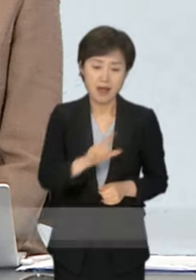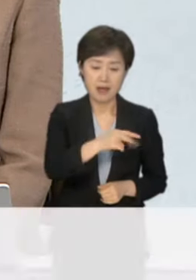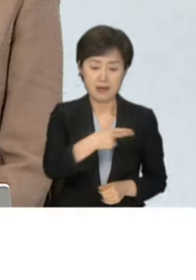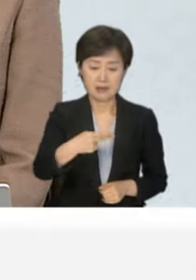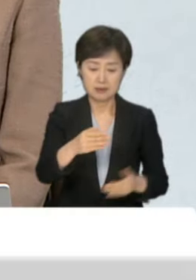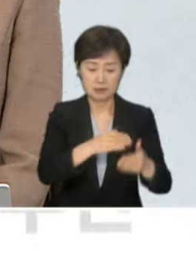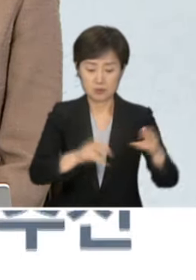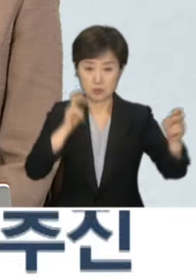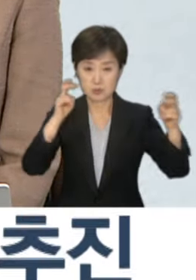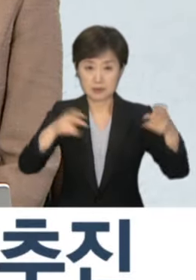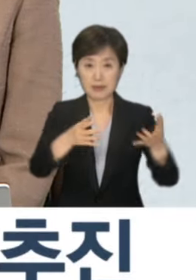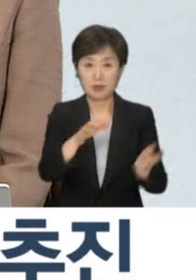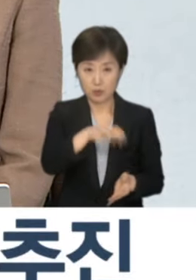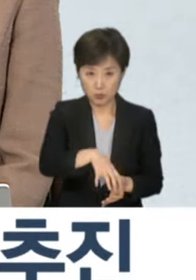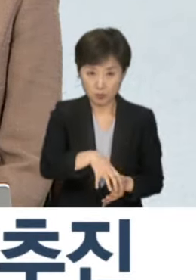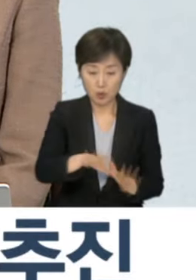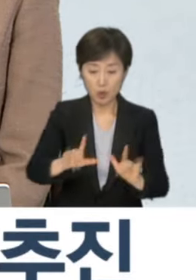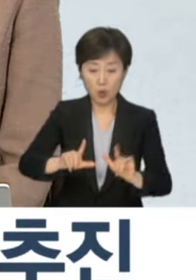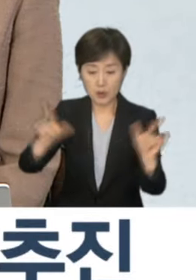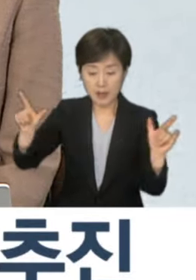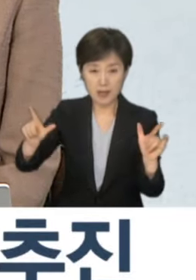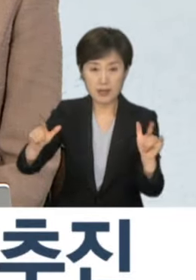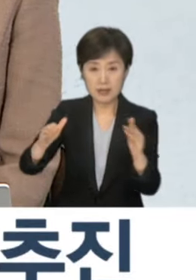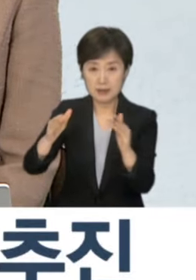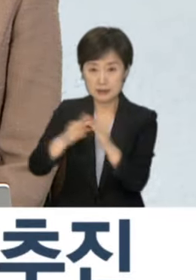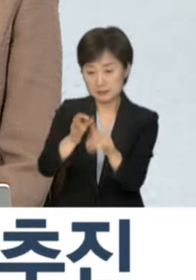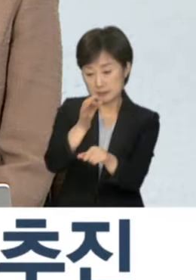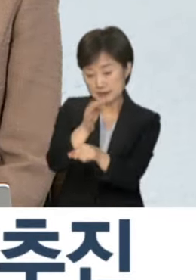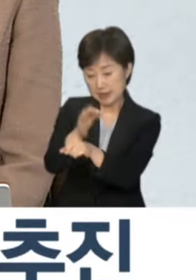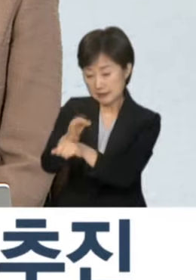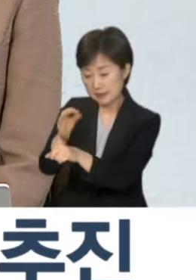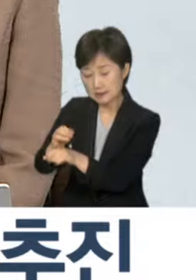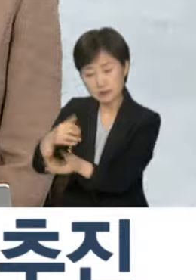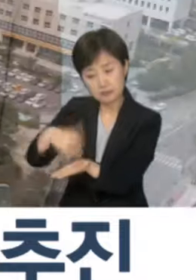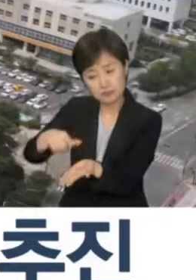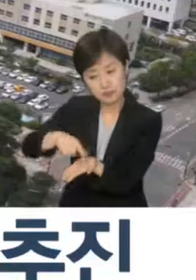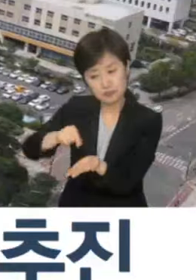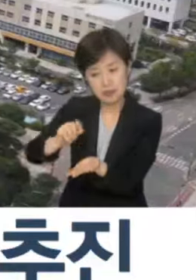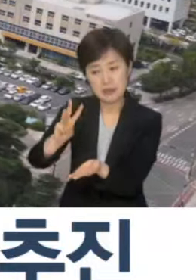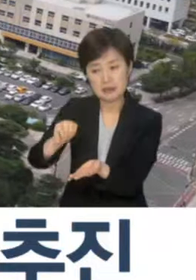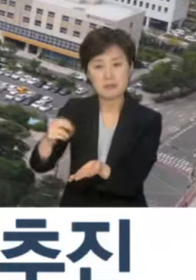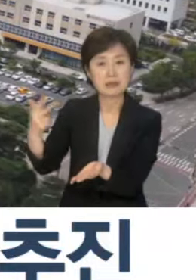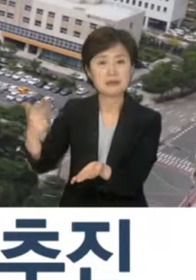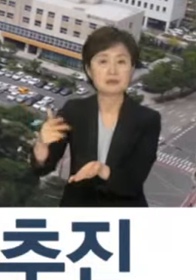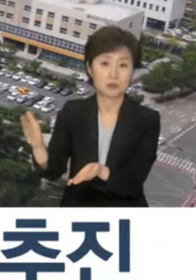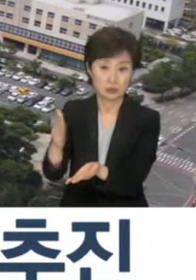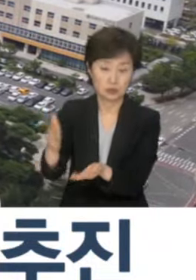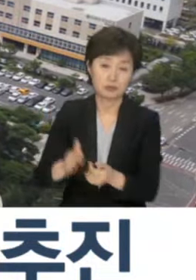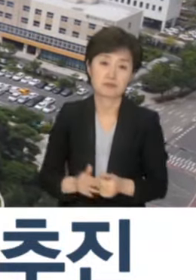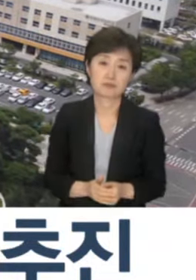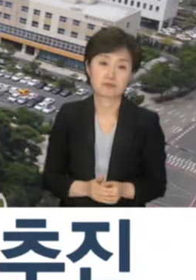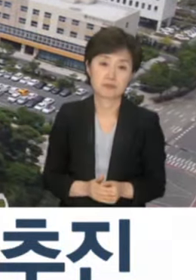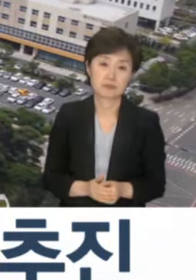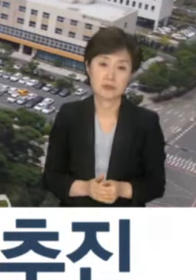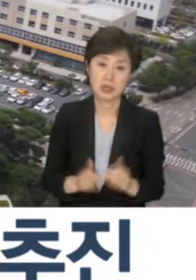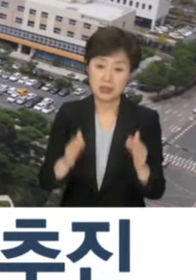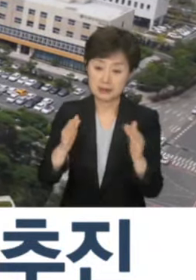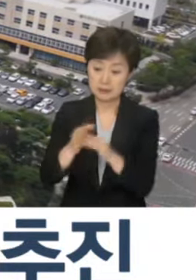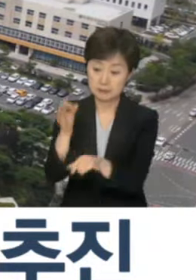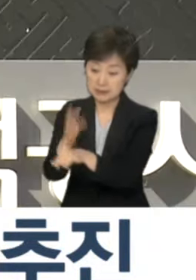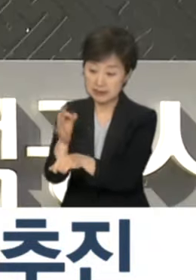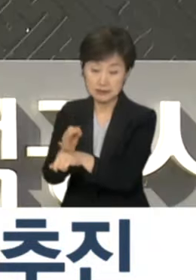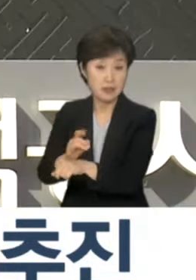네 한국토지 주택 공사가 올해 매입 임대 사업용으로 주택 37,000 가구를 사드린다고 밝혔습니다 매입 임대